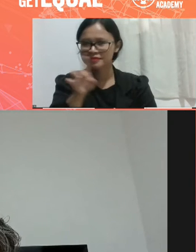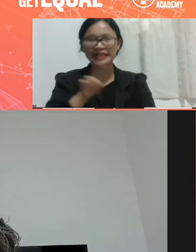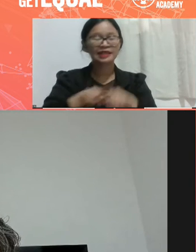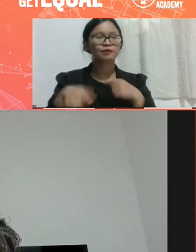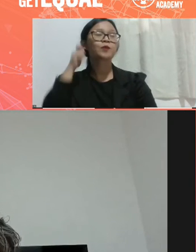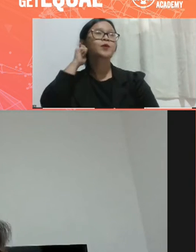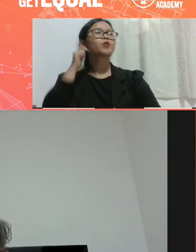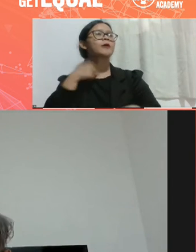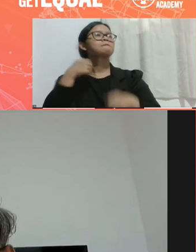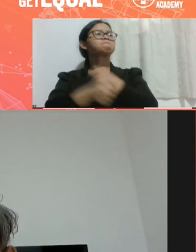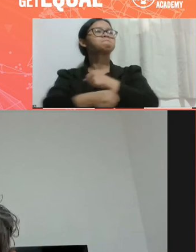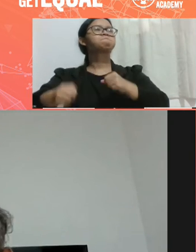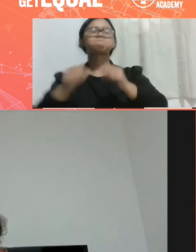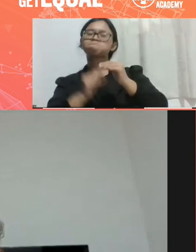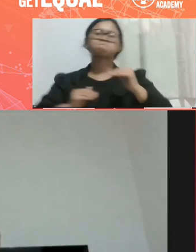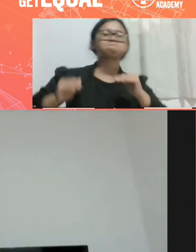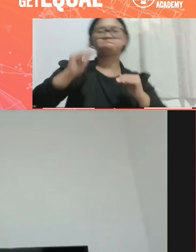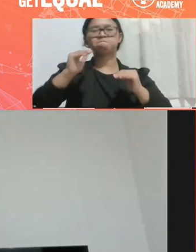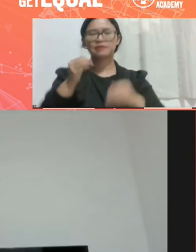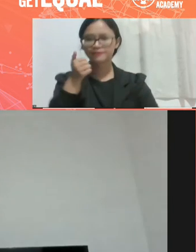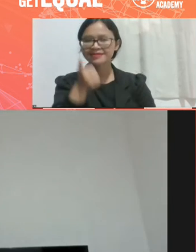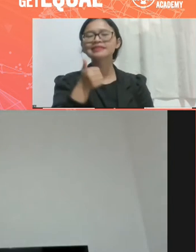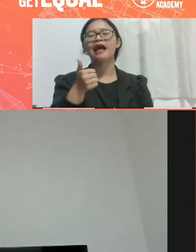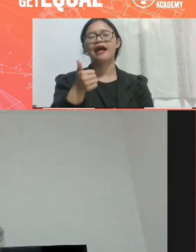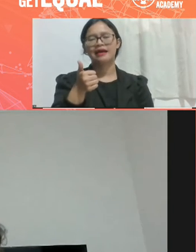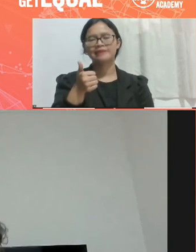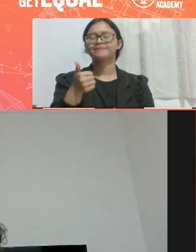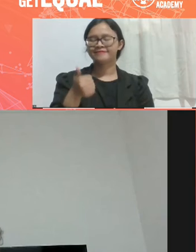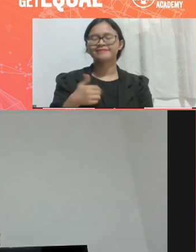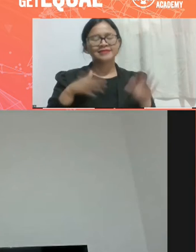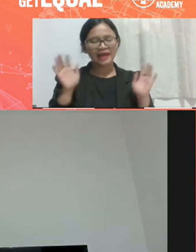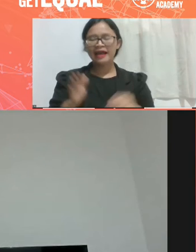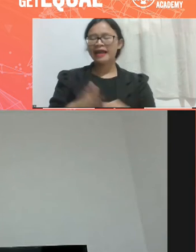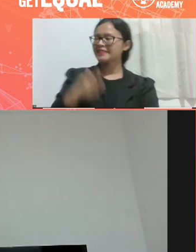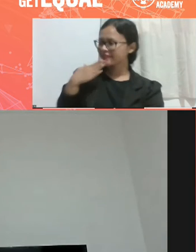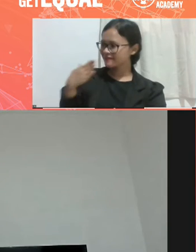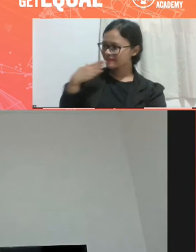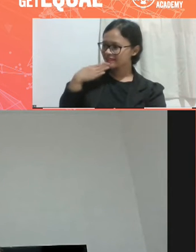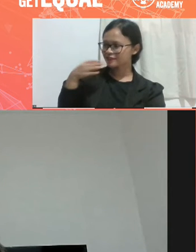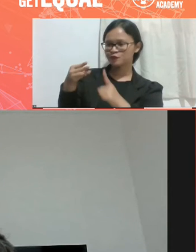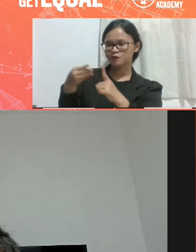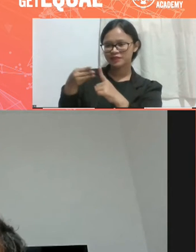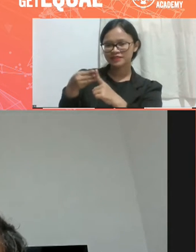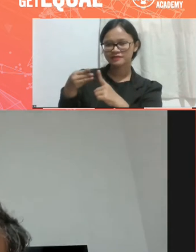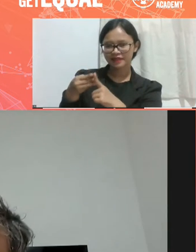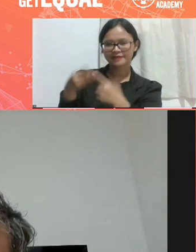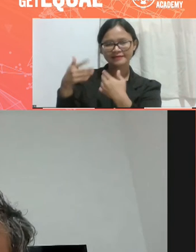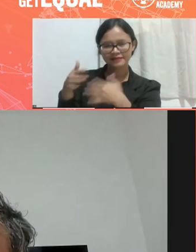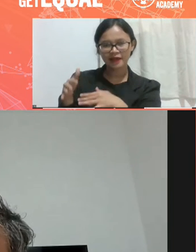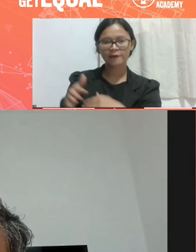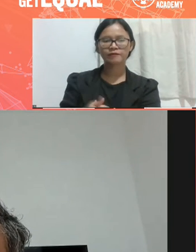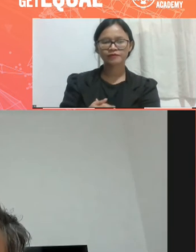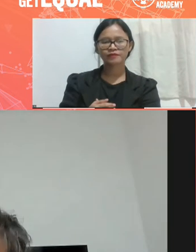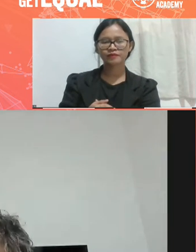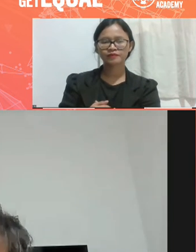baik dari orang yang menstigmanya. Saya kira itu. Ya. Baik, terima kasih Mas Budiman buat perkenannya, kesediaannya kemarin